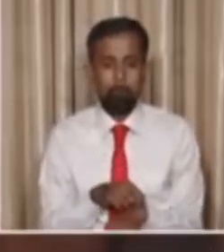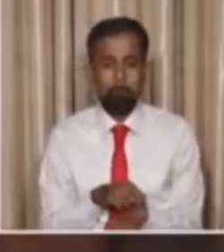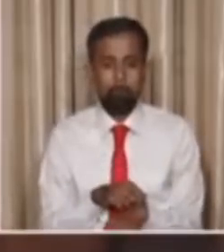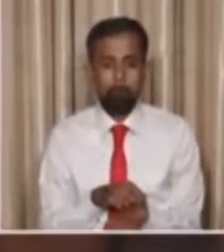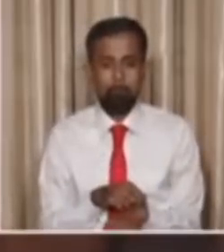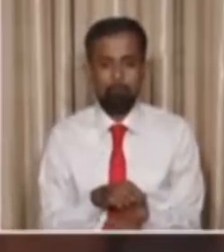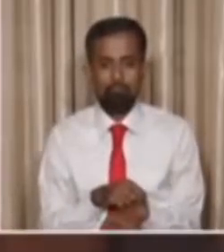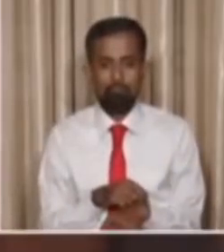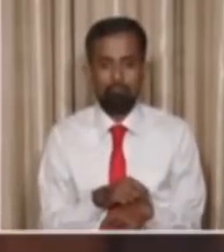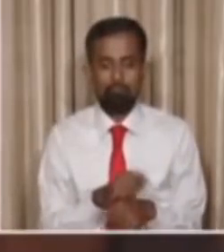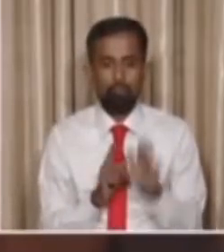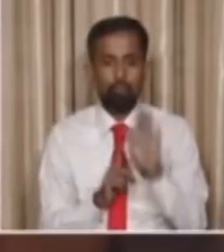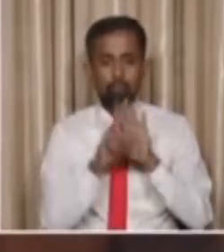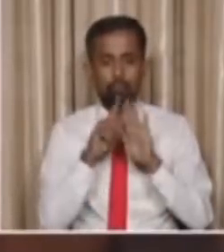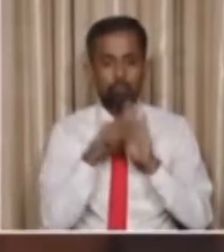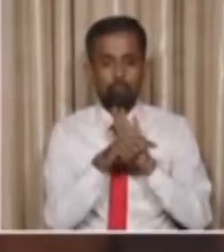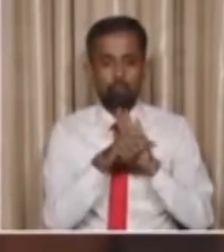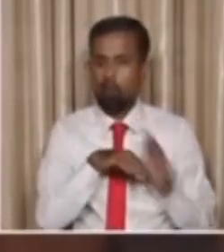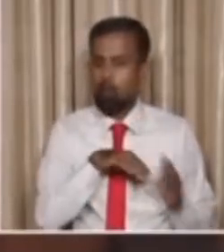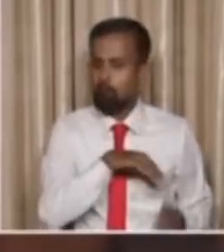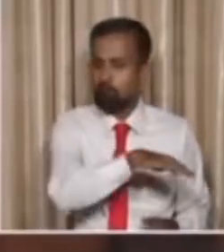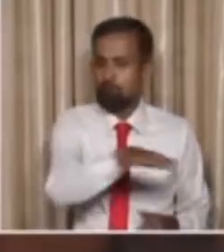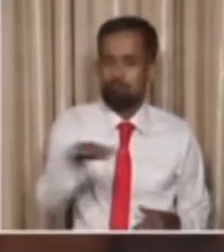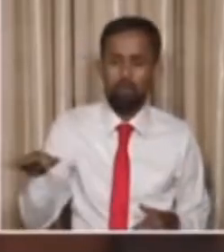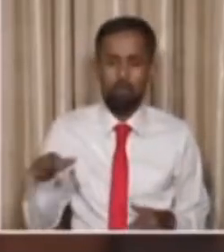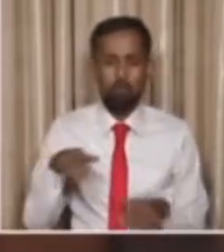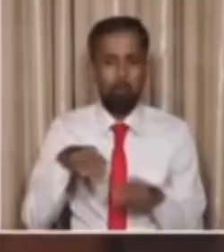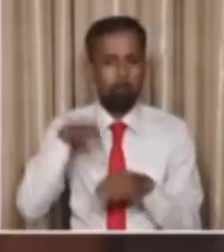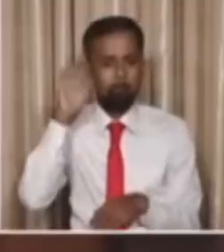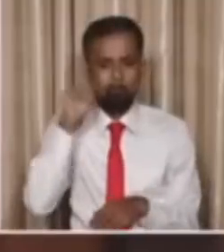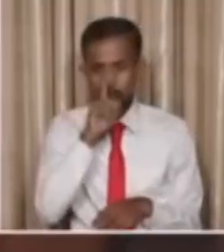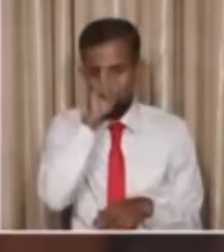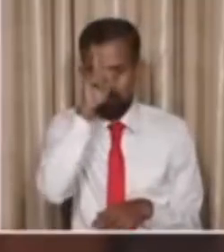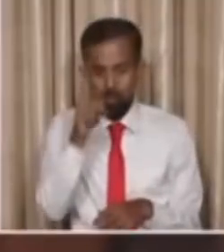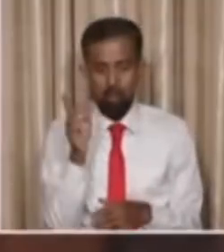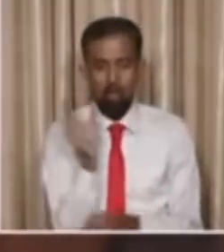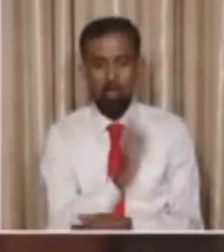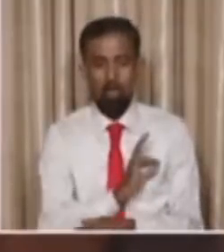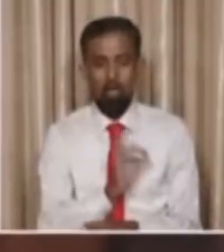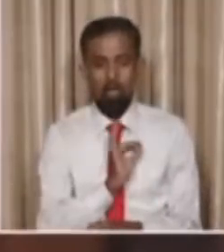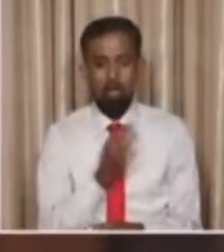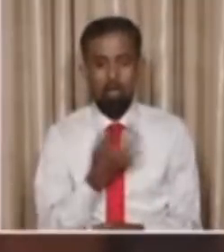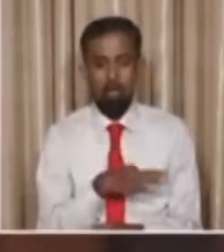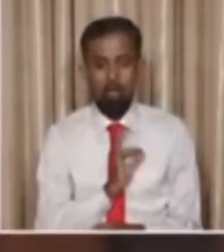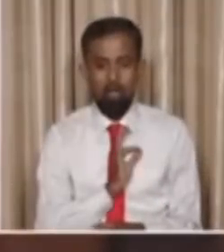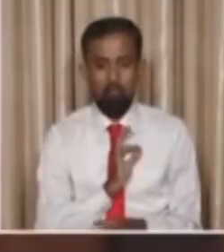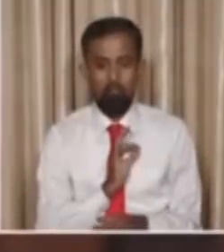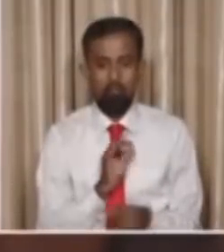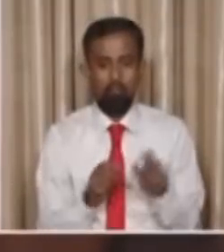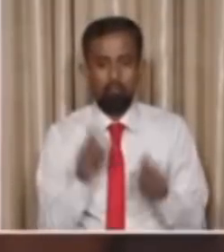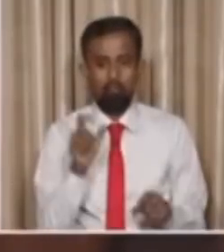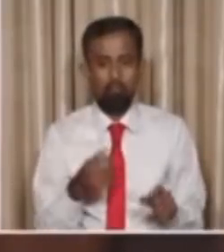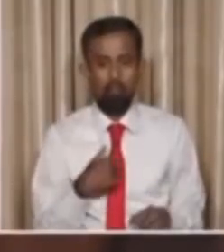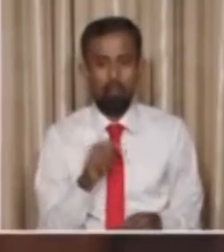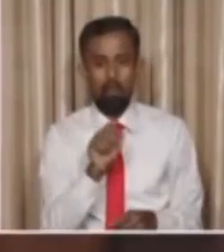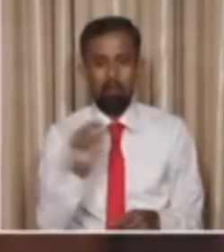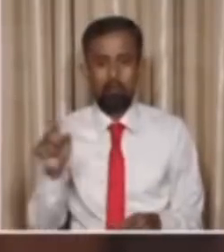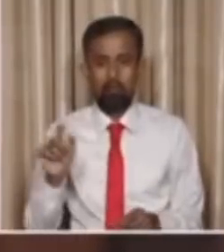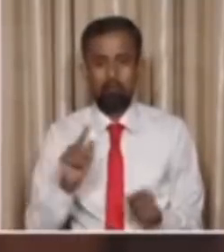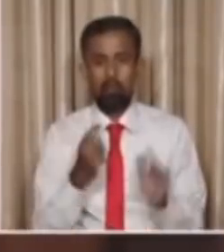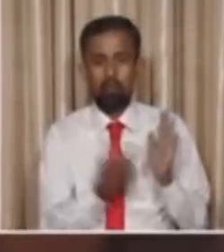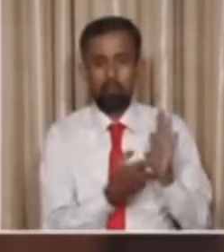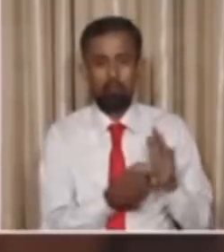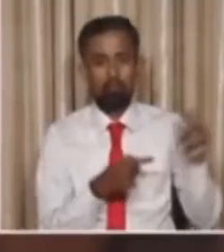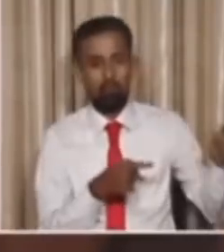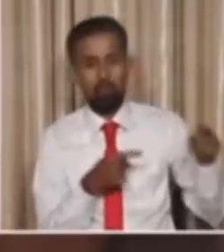අපි ගත්තොත් එමු උතුරු නැගෙනහිර හැමතැනම දැන් මං හිතන්නේ පහුගිය සතිය ඇතුළත ස්වාමින් වහන්සේලා සෑහෙන ප්‍රමාණයක් මගේ නම හැමතැනම කියලා රාසමාණික